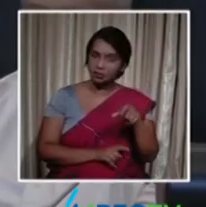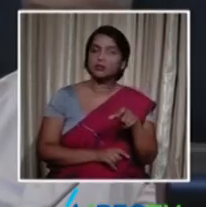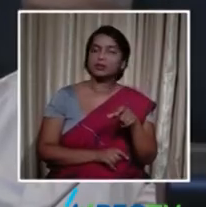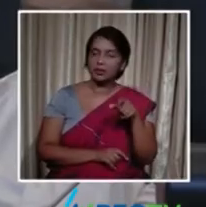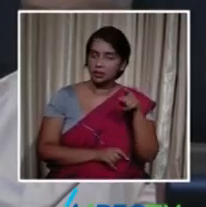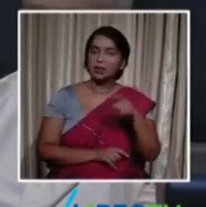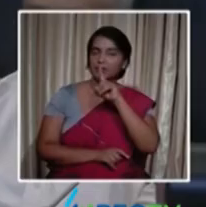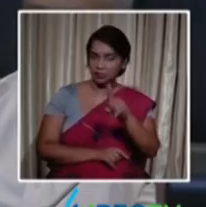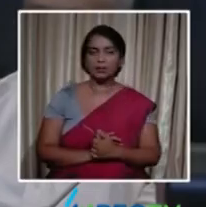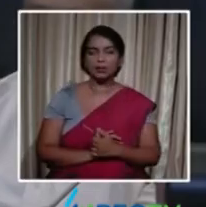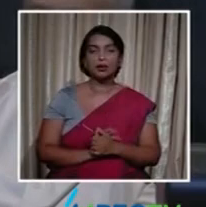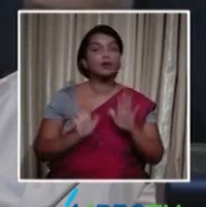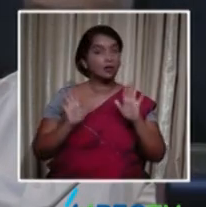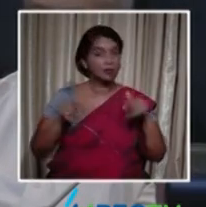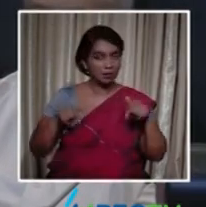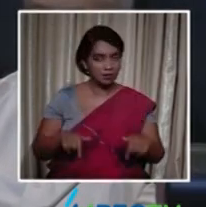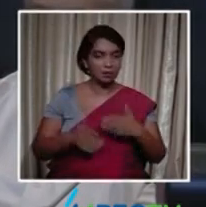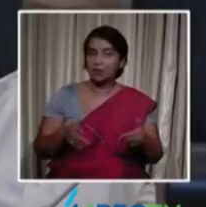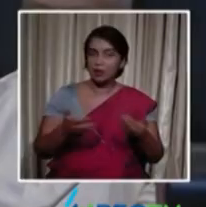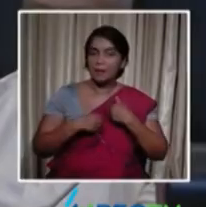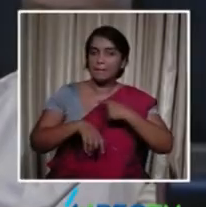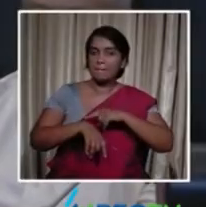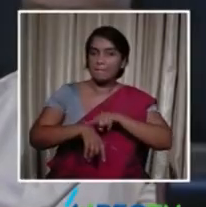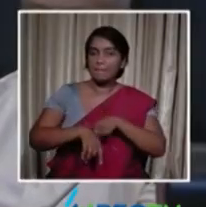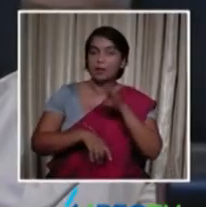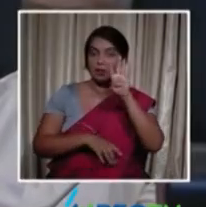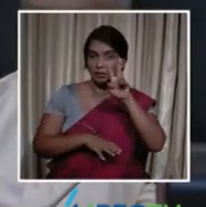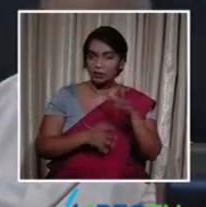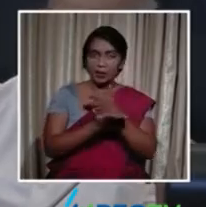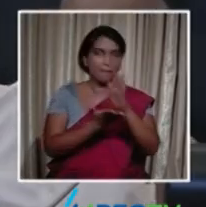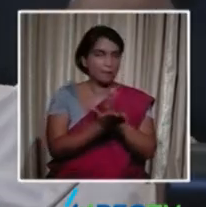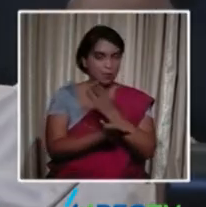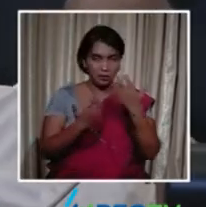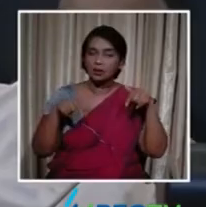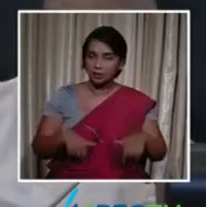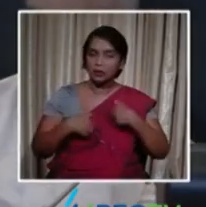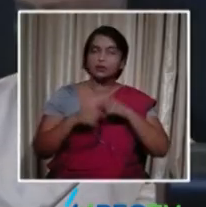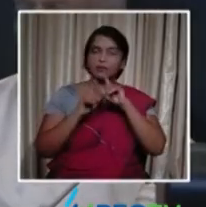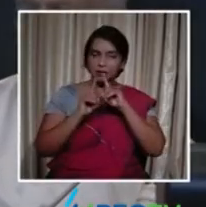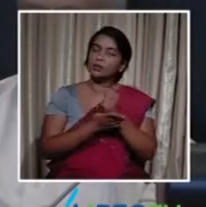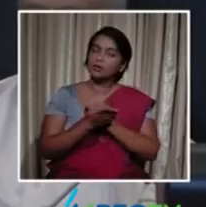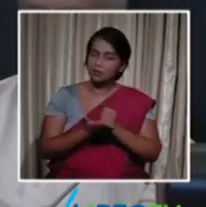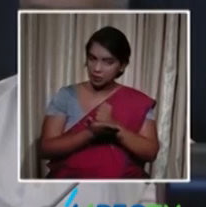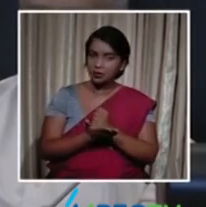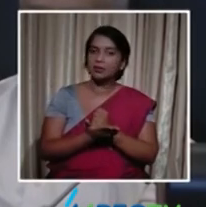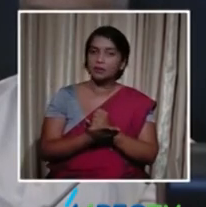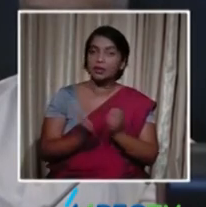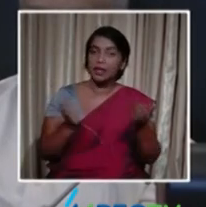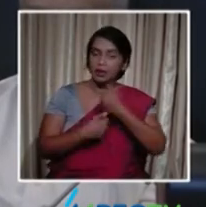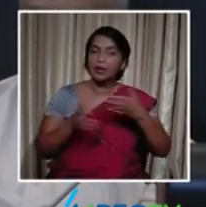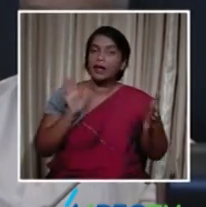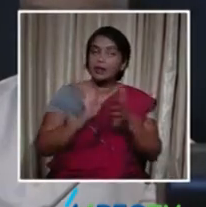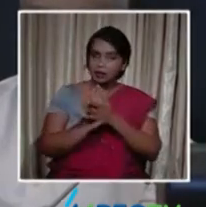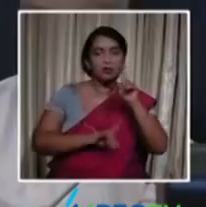ඒ ඉල්ලීම මම කරනවා. දැන් අපි බෙදුන අවස්ථාව ඉවරයි. පැය 48ක් තිබුණා බෙදෙන්න. දැන් මම ඉල්ලනවා සියලු දෙනාගෙන්ම අපි එකට එකතු